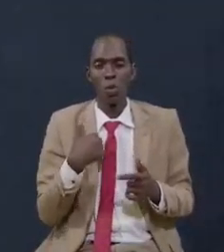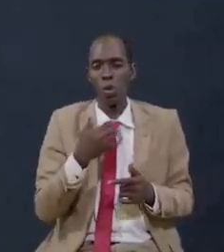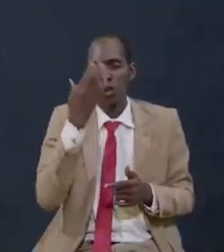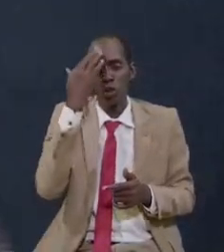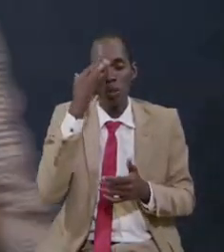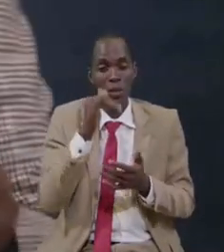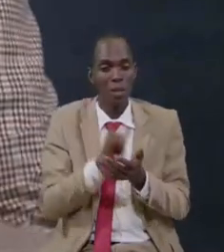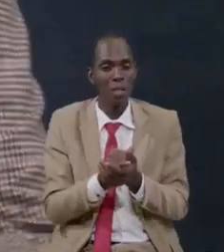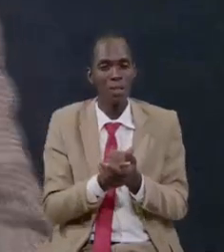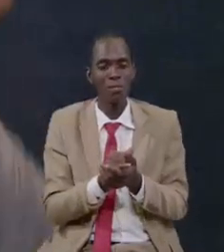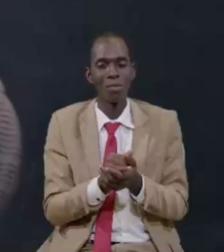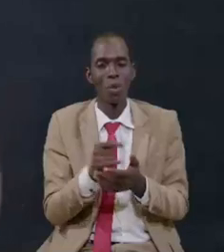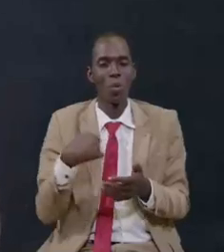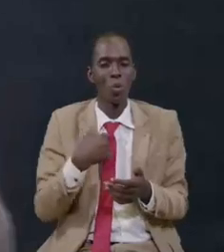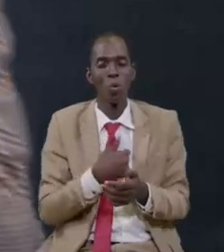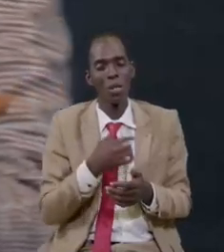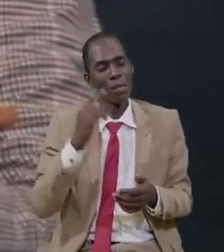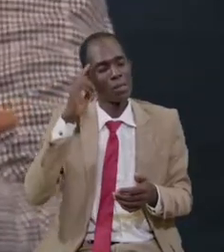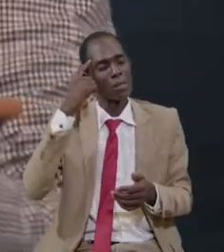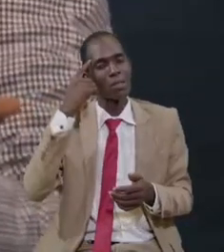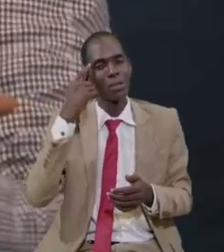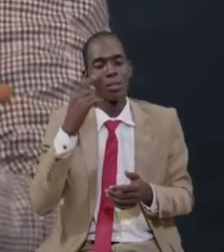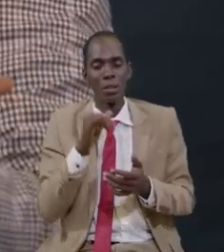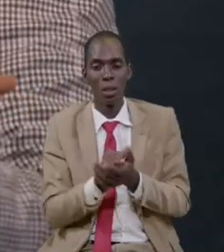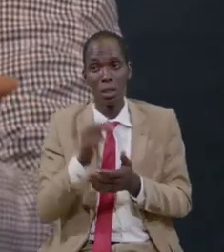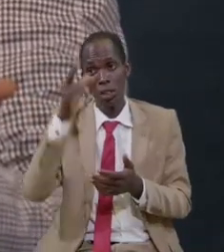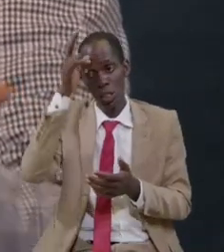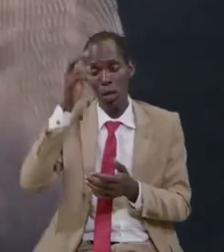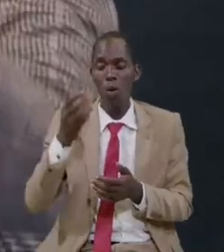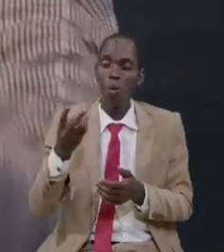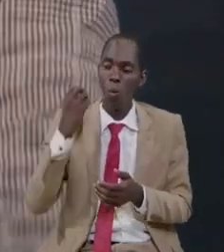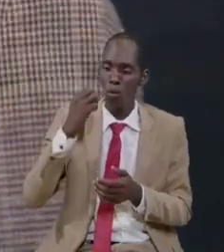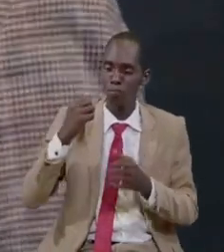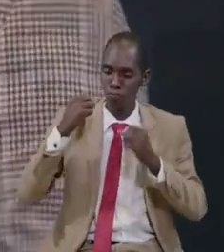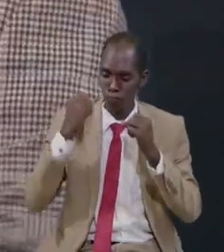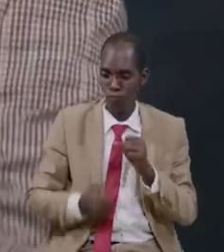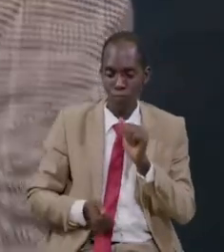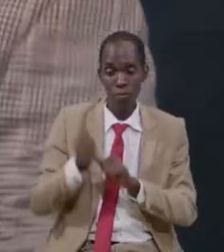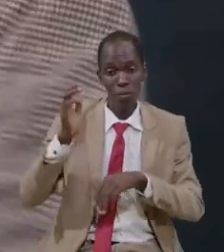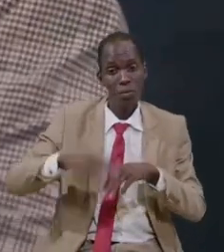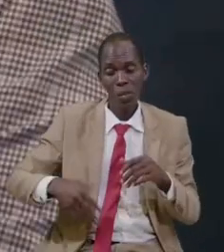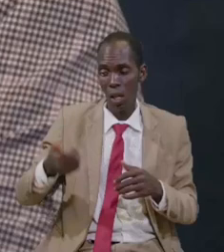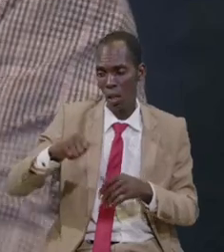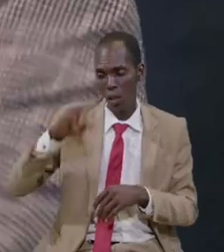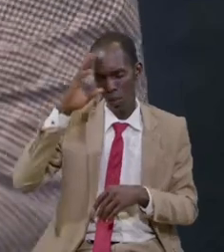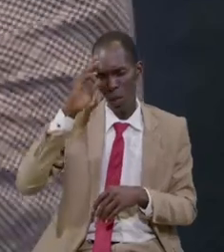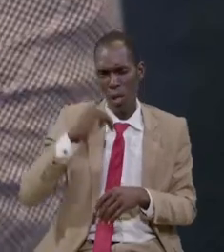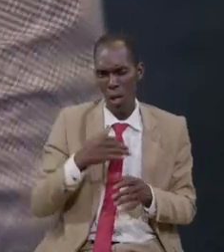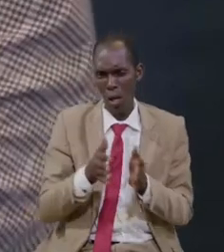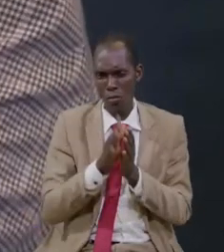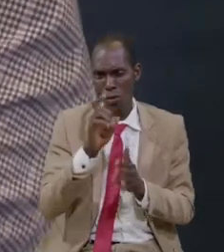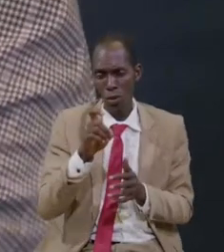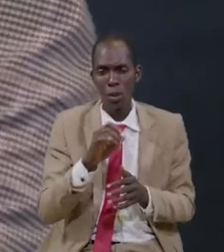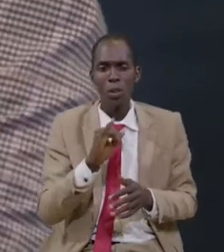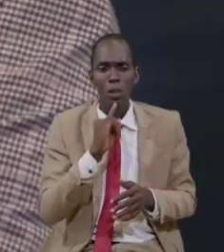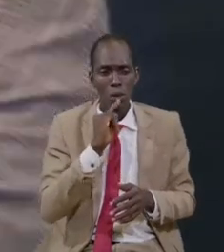fort que tout homme. C'est que Satan était plus fort que Adam, alors il est plus